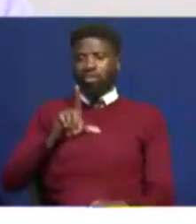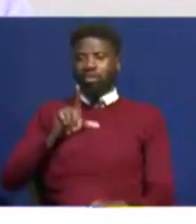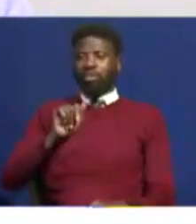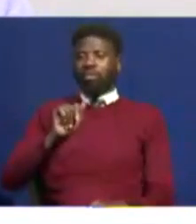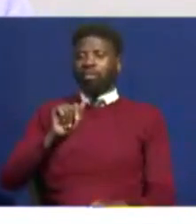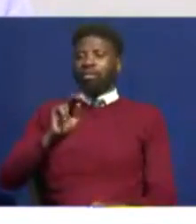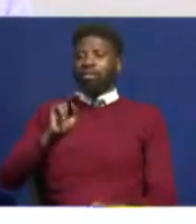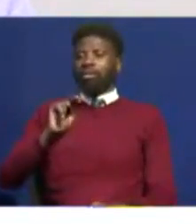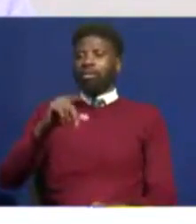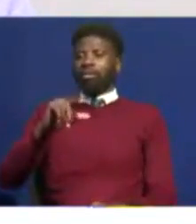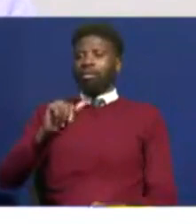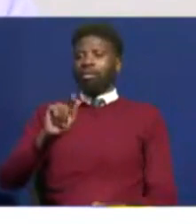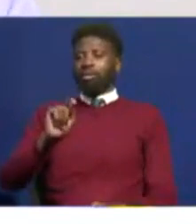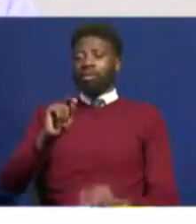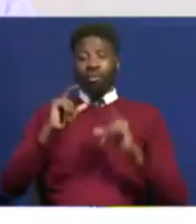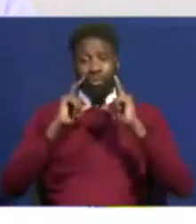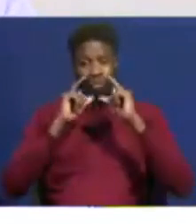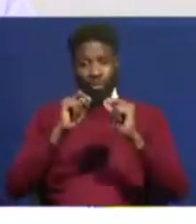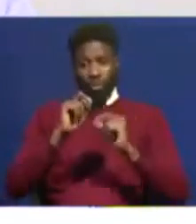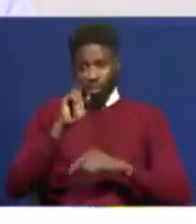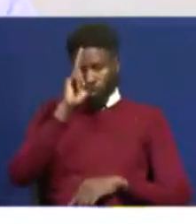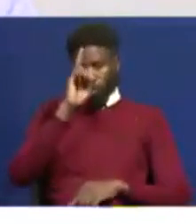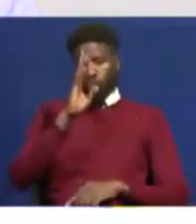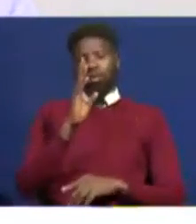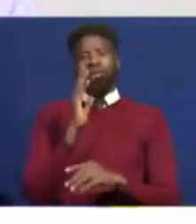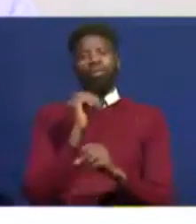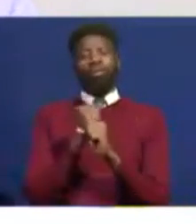na viongozi kutoka nchini Haiti ili